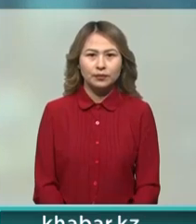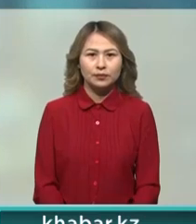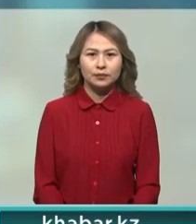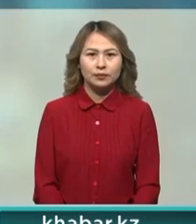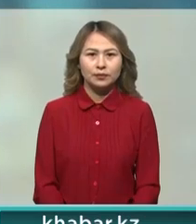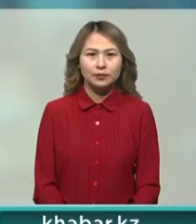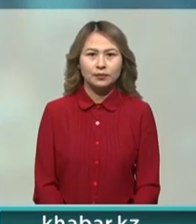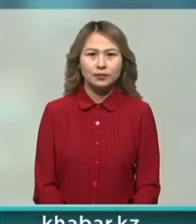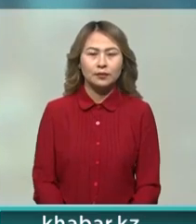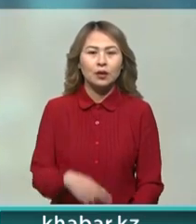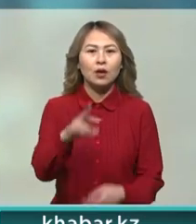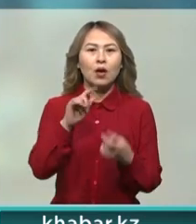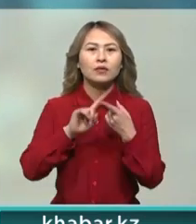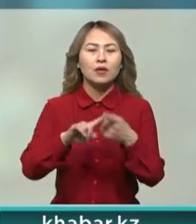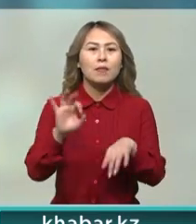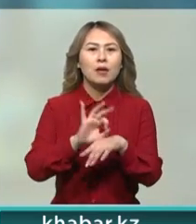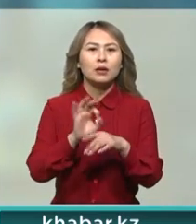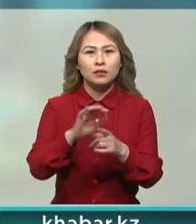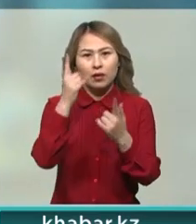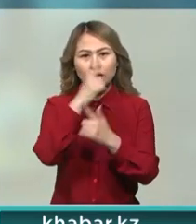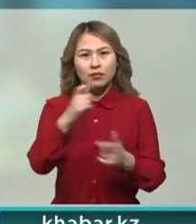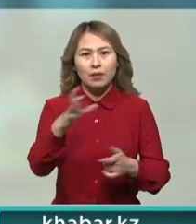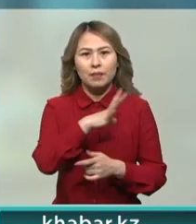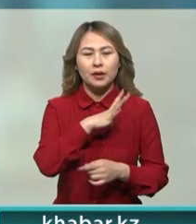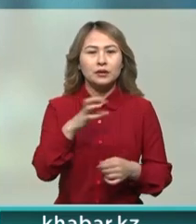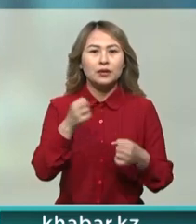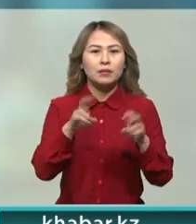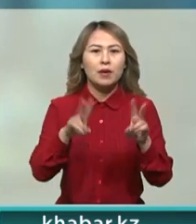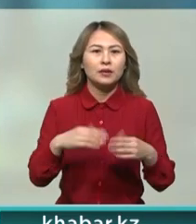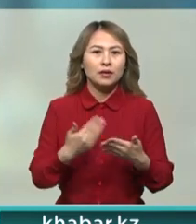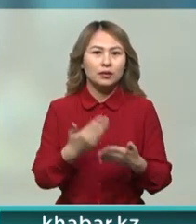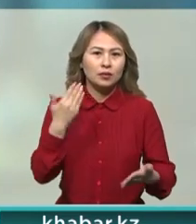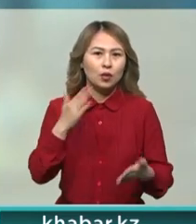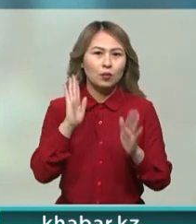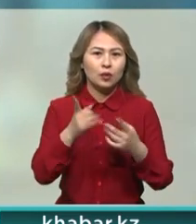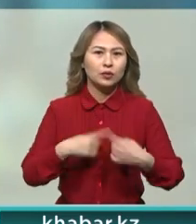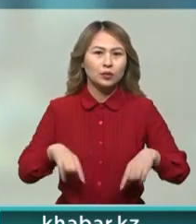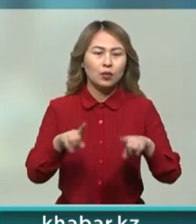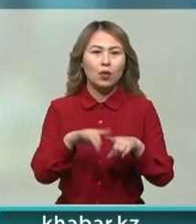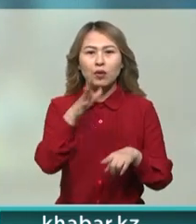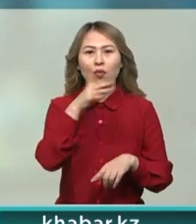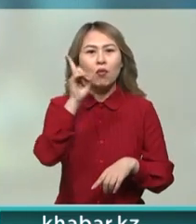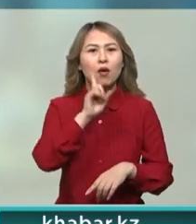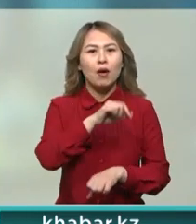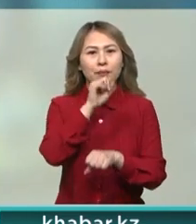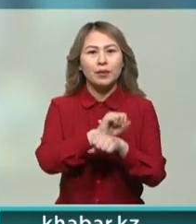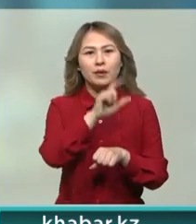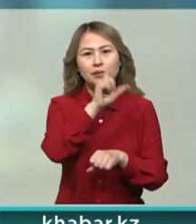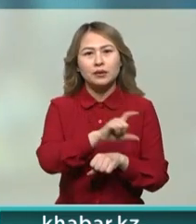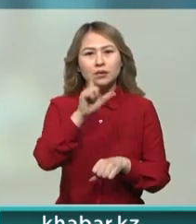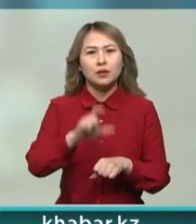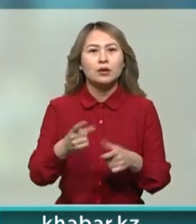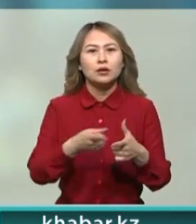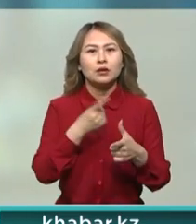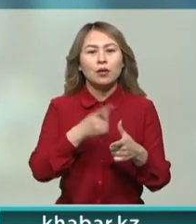Коронавируста пандемия деп жариялады. Үкімет арнайы алдын алу шараларын қолға алады. Қоғамдық іс-шаралар уақытша тоқтатылады.